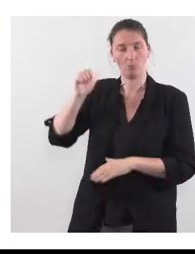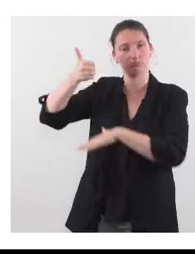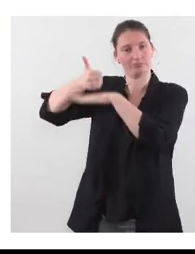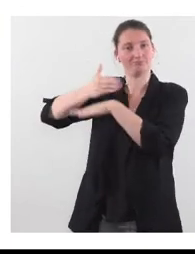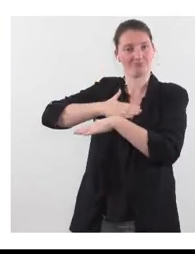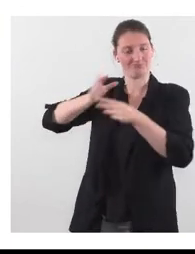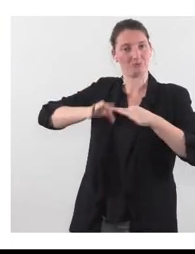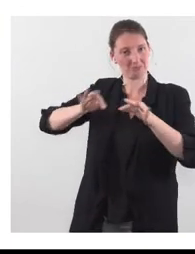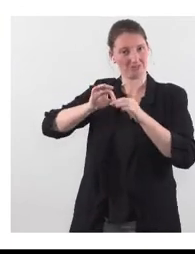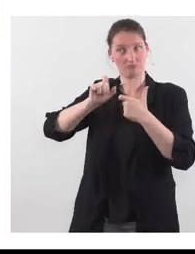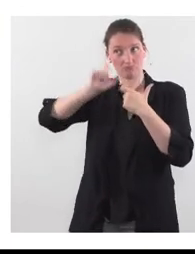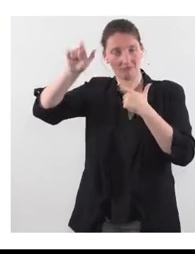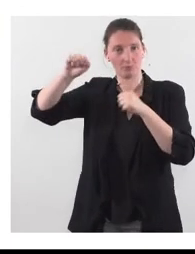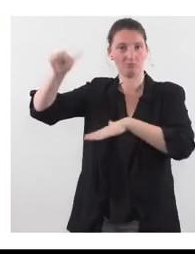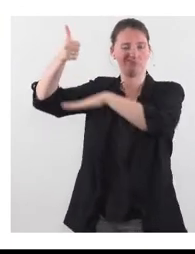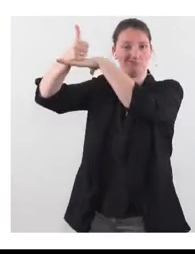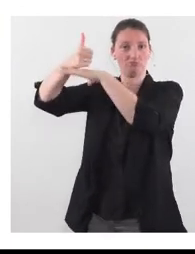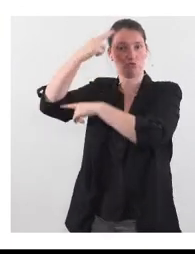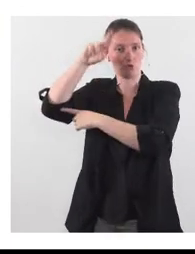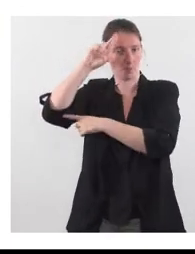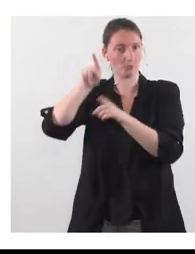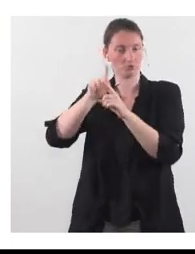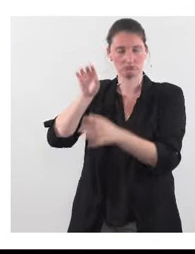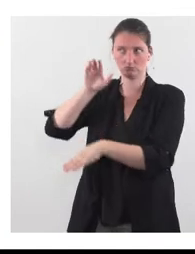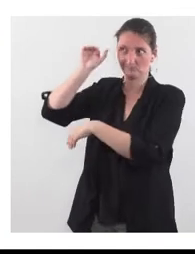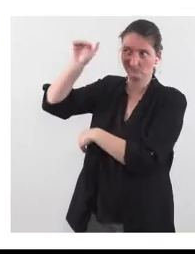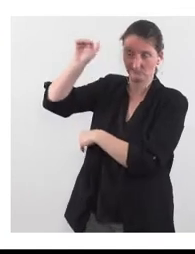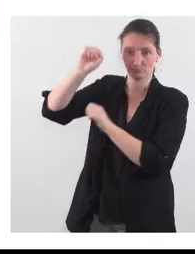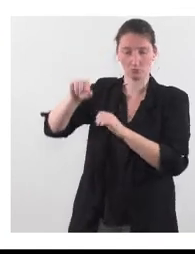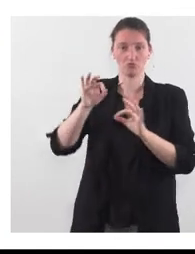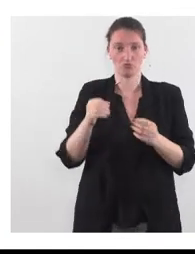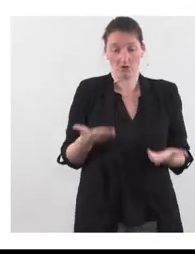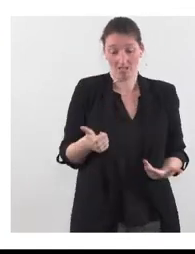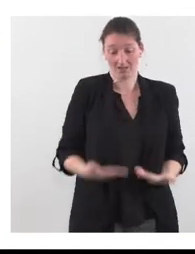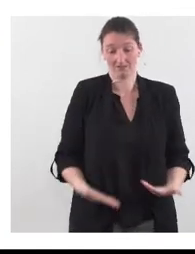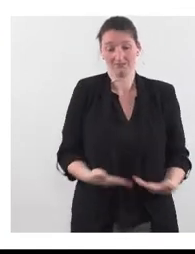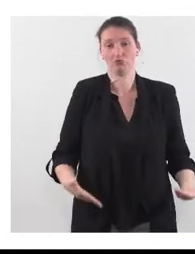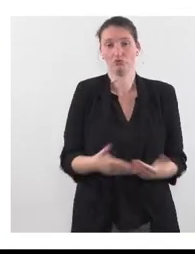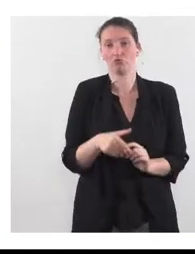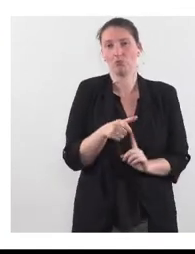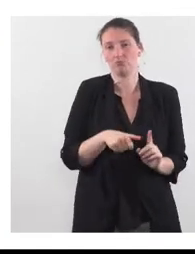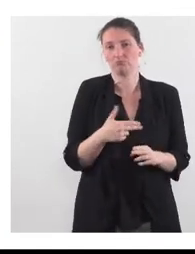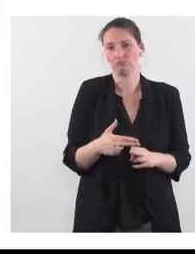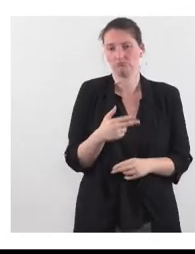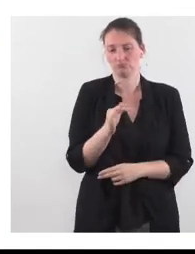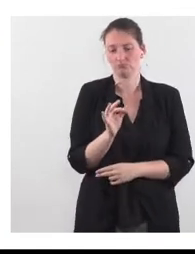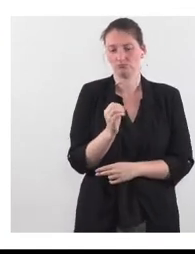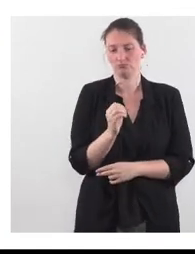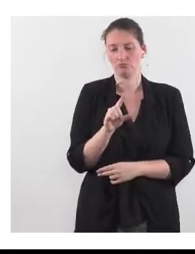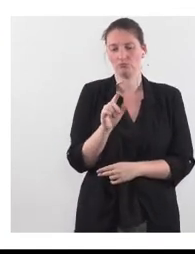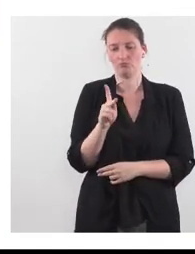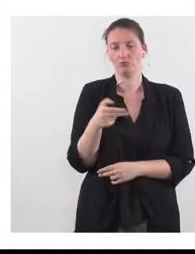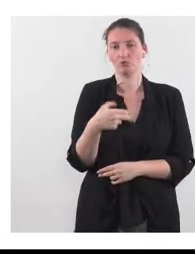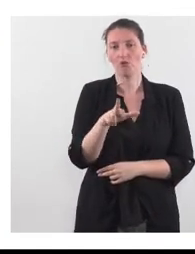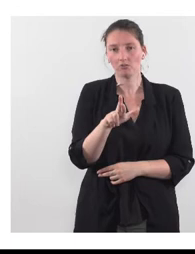Isabelle l'a dit. Nous sommes impliqués dans un cas, Faulkner, dont je parlerai peut-être plus tard avec la Cour européenne des droits de